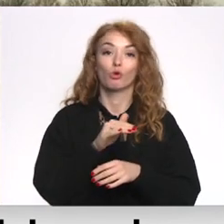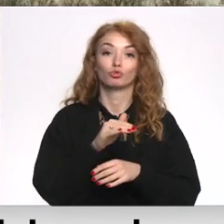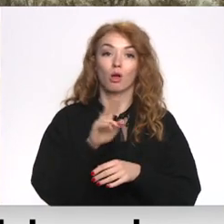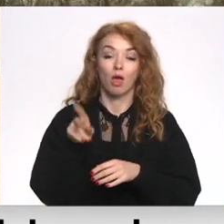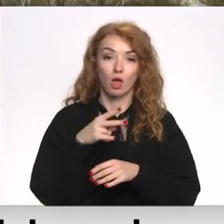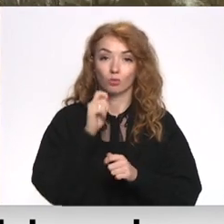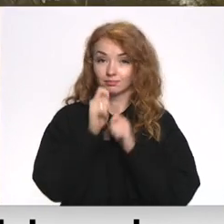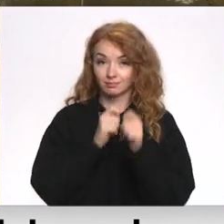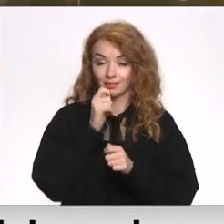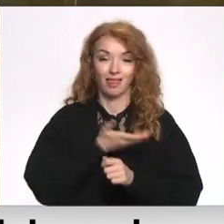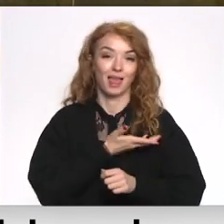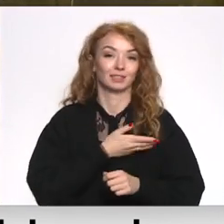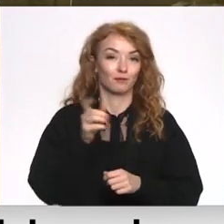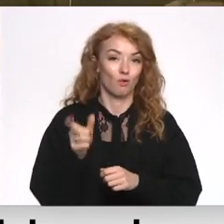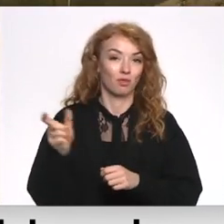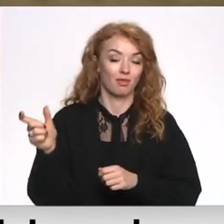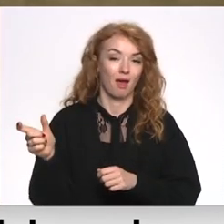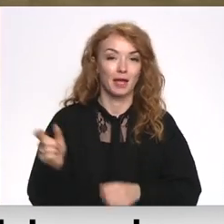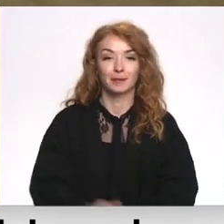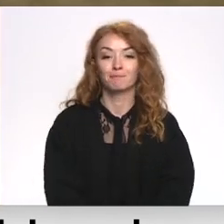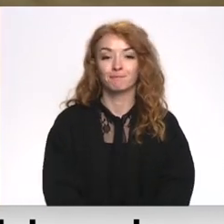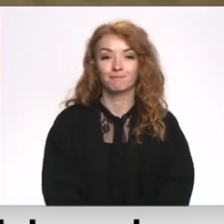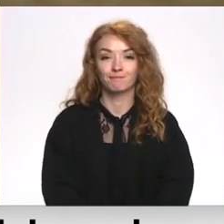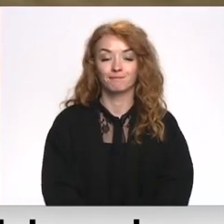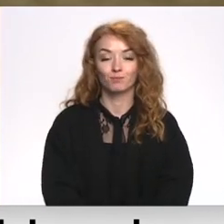piemnekļu nojaukšanai ziedoja iedzīvotāji. Aiki Incēns Kupč, Latvijas televīzija.